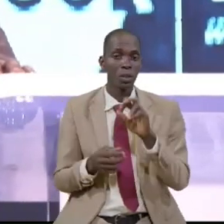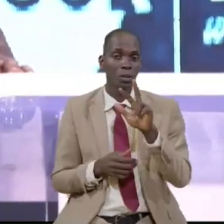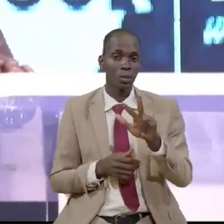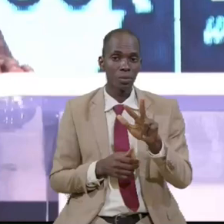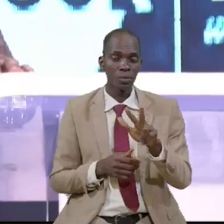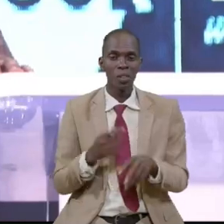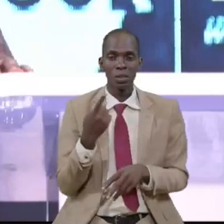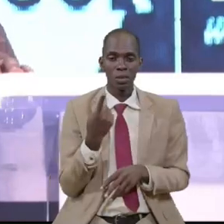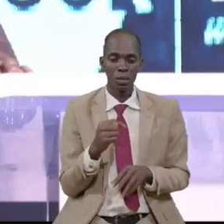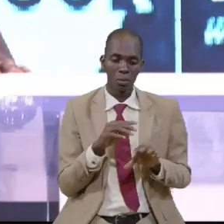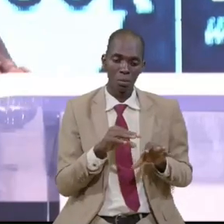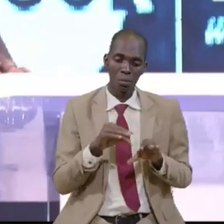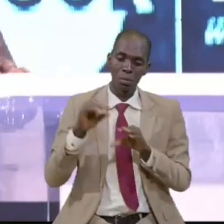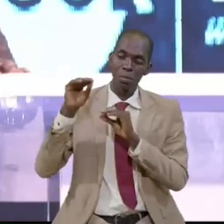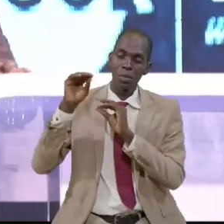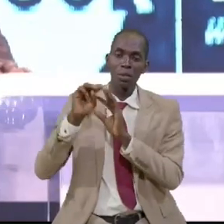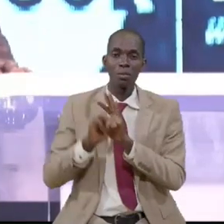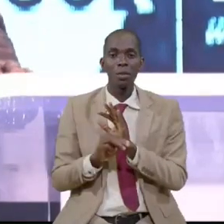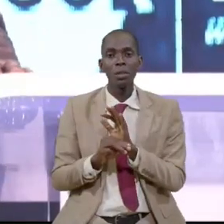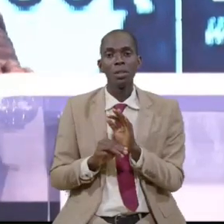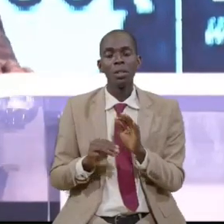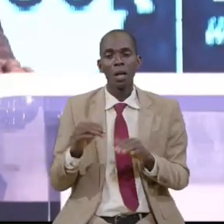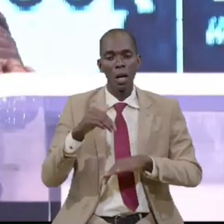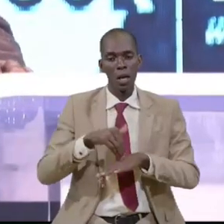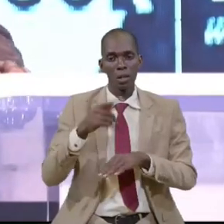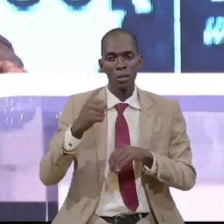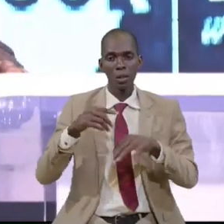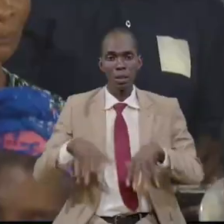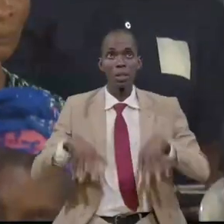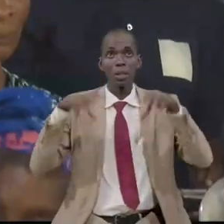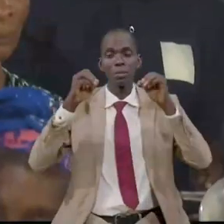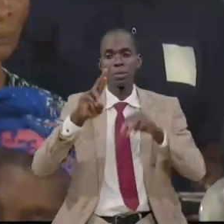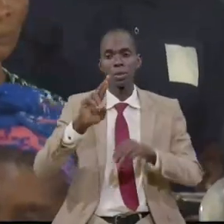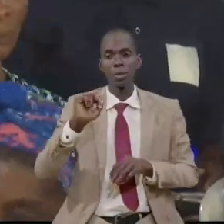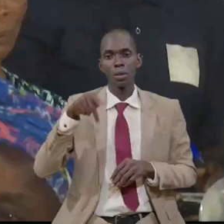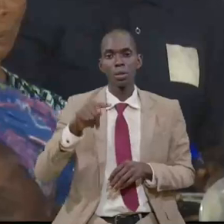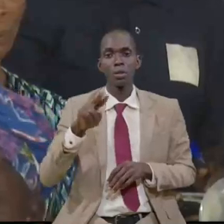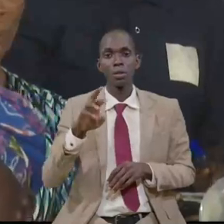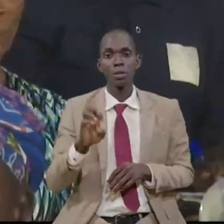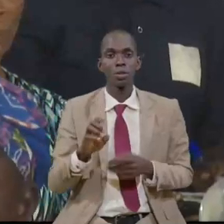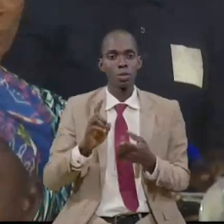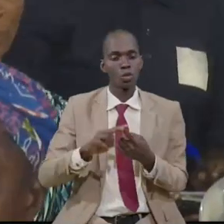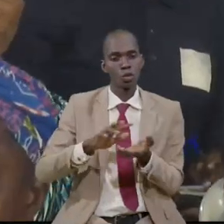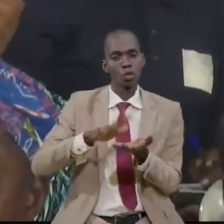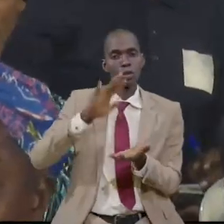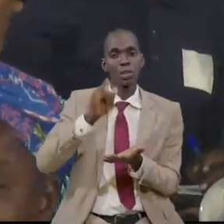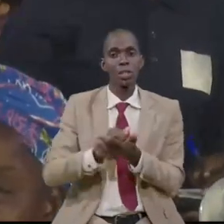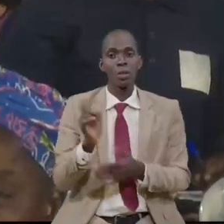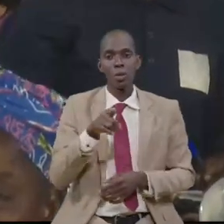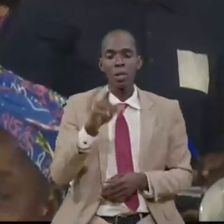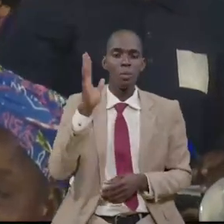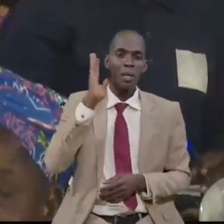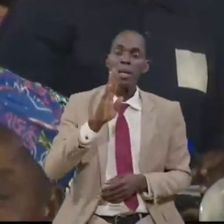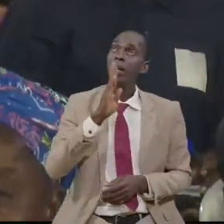le transport à l'enlèvement pour la gloire. C'est là que vous